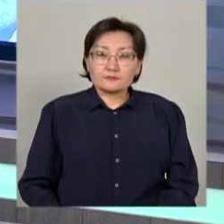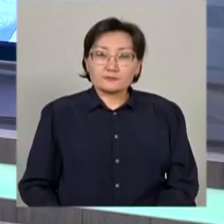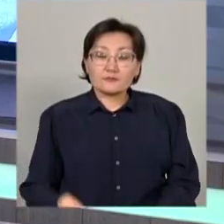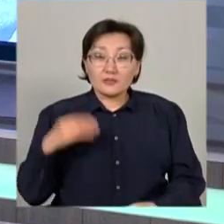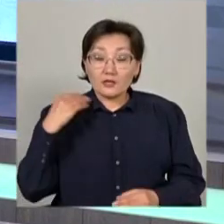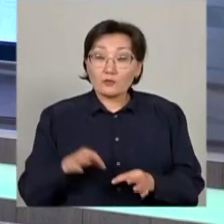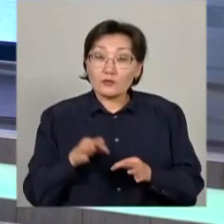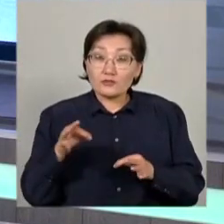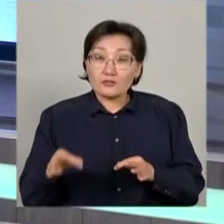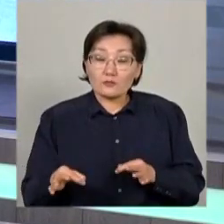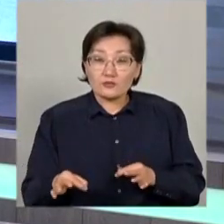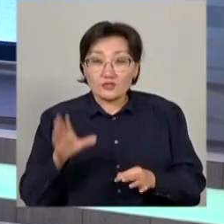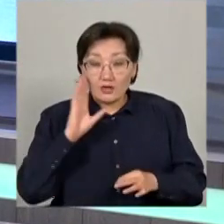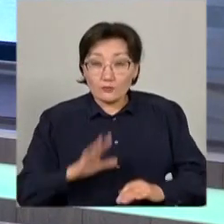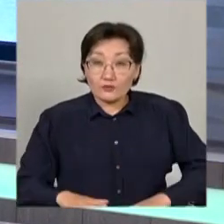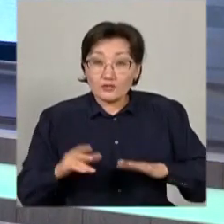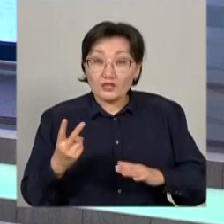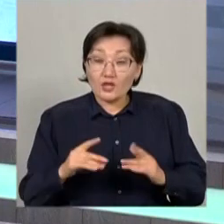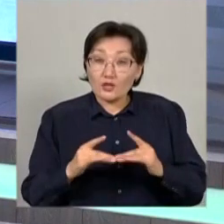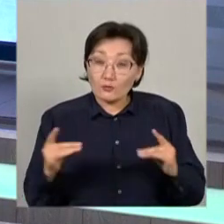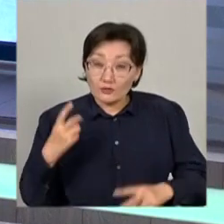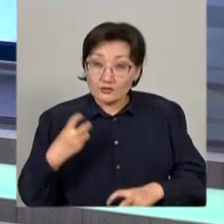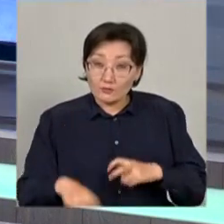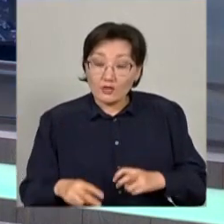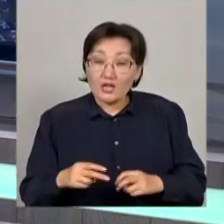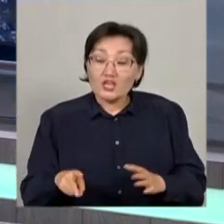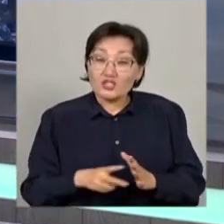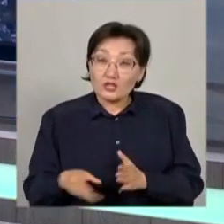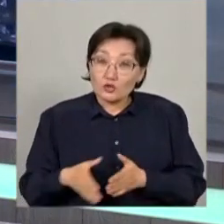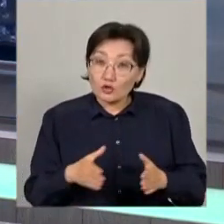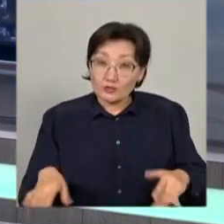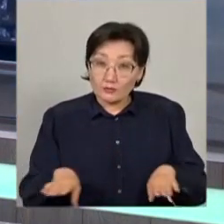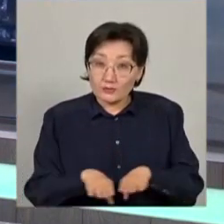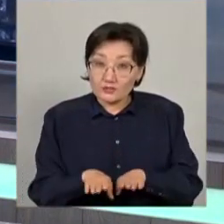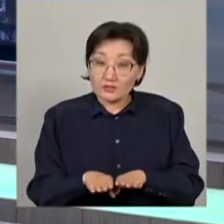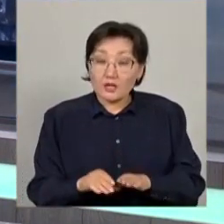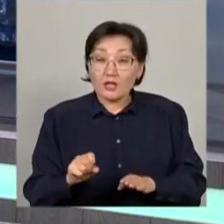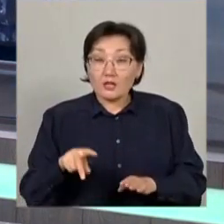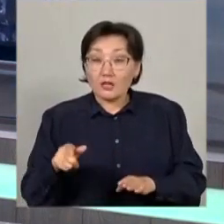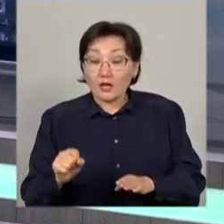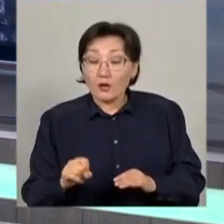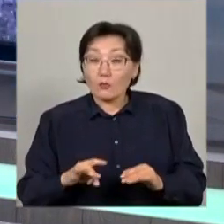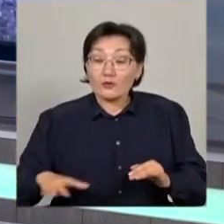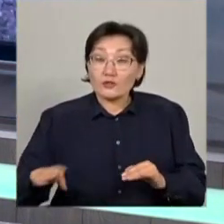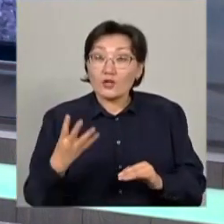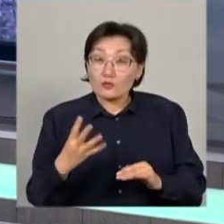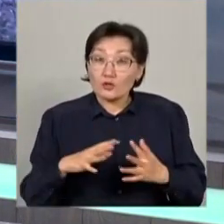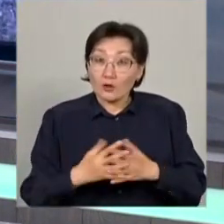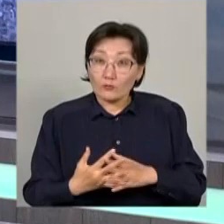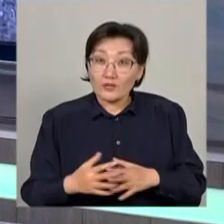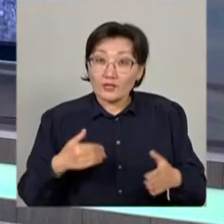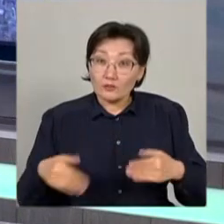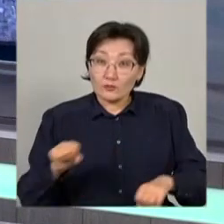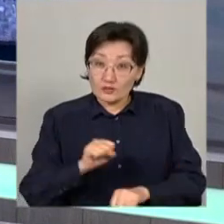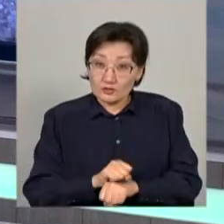Ақтөбе облысында қырдан аққан қызыл су екі көпірді бұзып 7 жолды шайып кетті. Қазір Алға ауданында 4 ауылмен қатынас үзілген. Елді